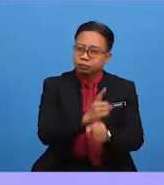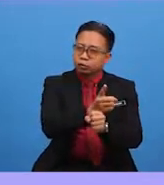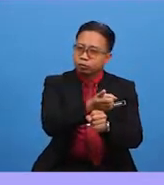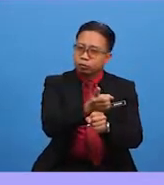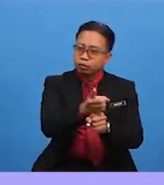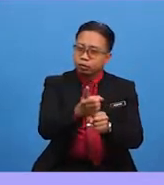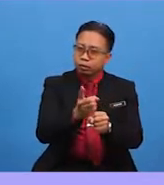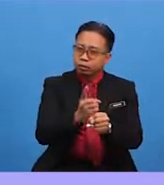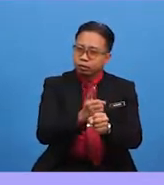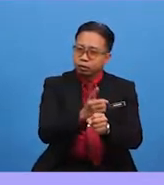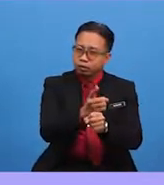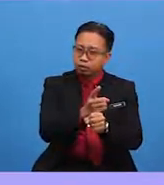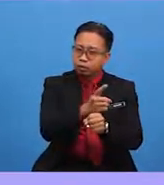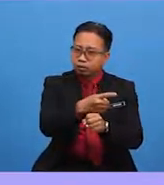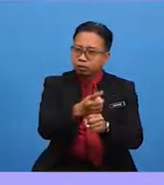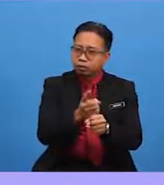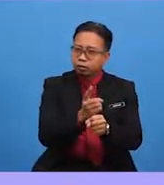rambutan.